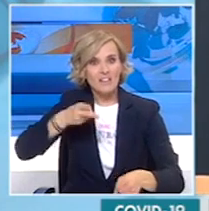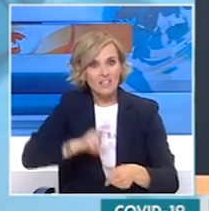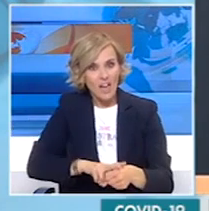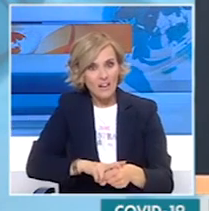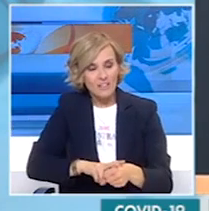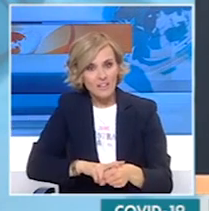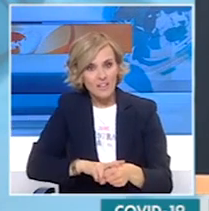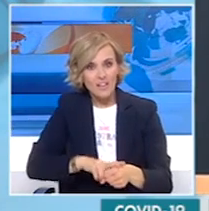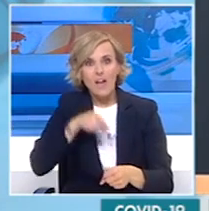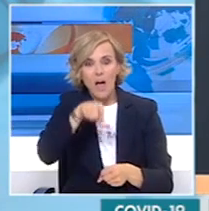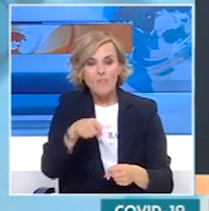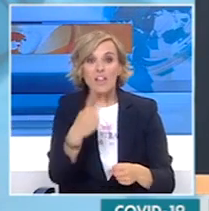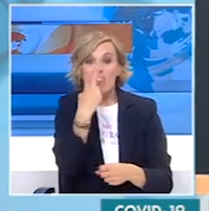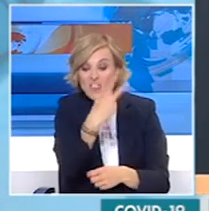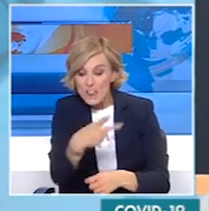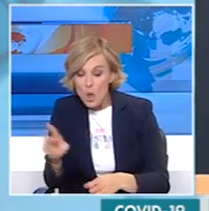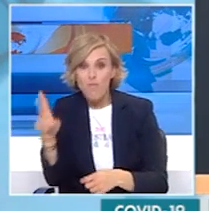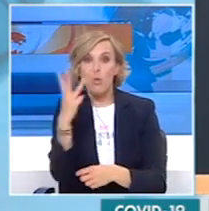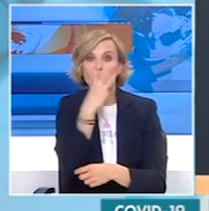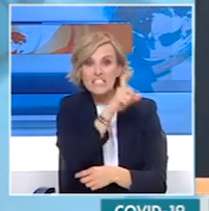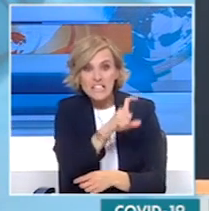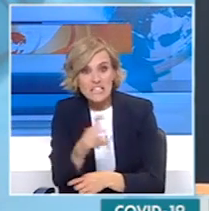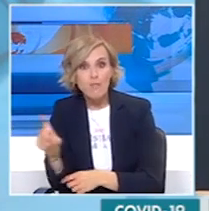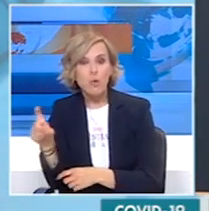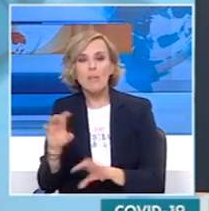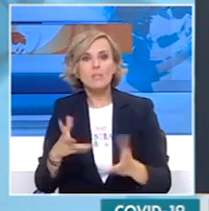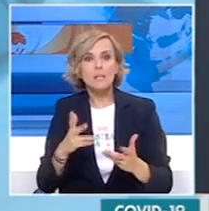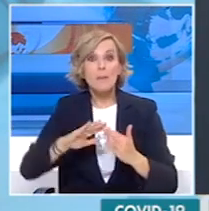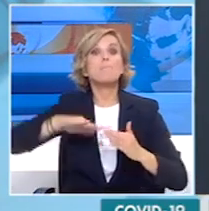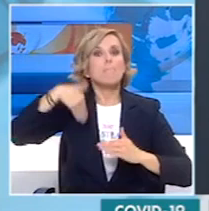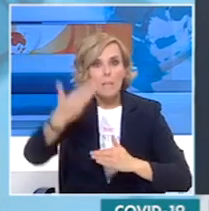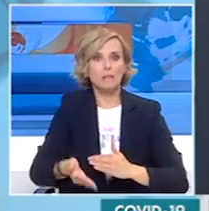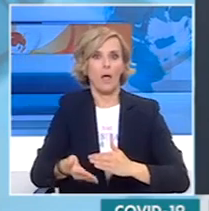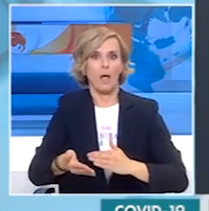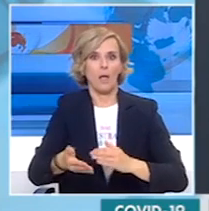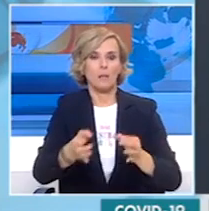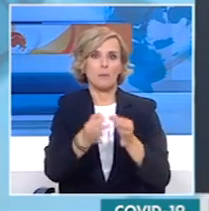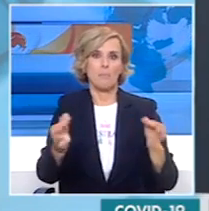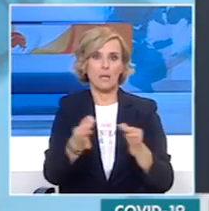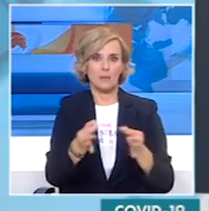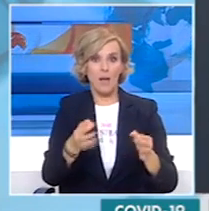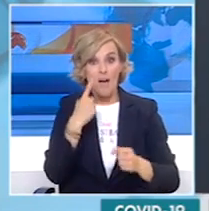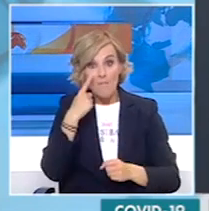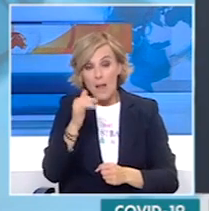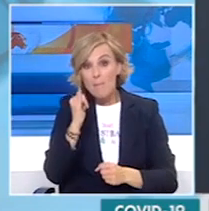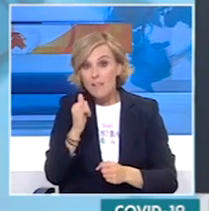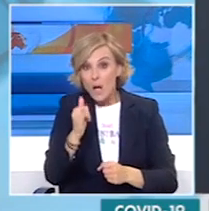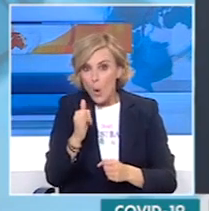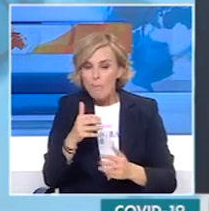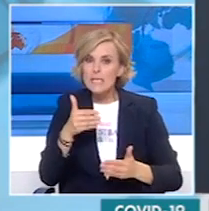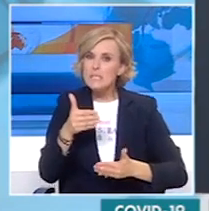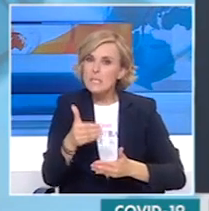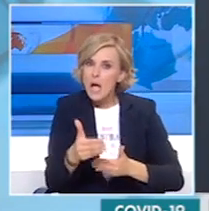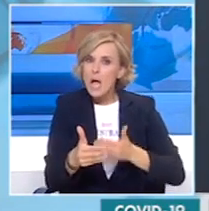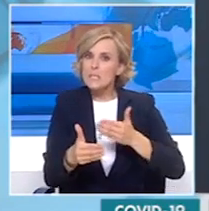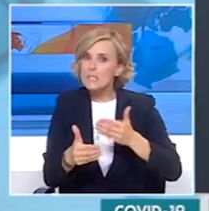αγαπημένοι μας νεκροί, ακολουθούν δύο εβδομάδες με τρεις εβδομάδες μετά την εφαρμογή των μέτρων. Και γι' αυτό βλέπετε ακόμα και έχουμε αυτή τη σειρά θανάτων